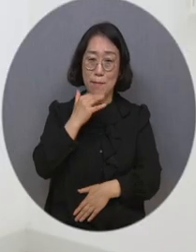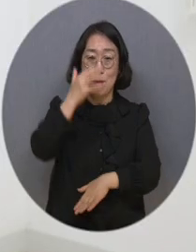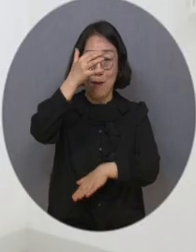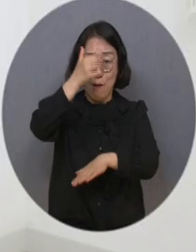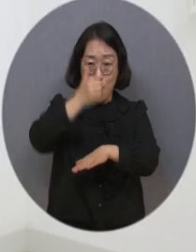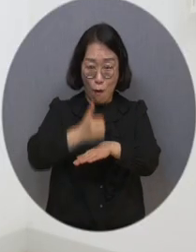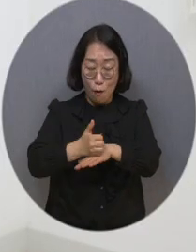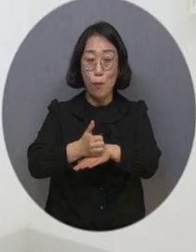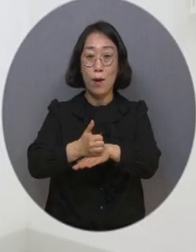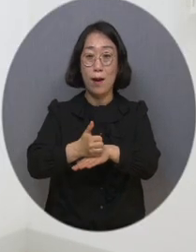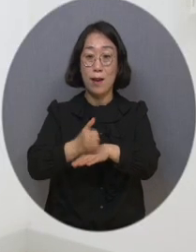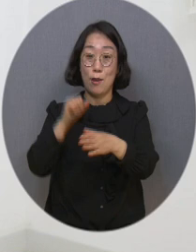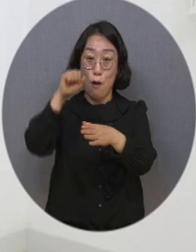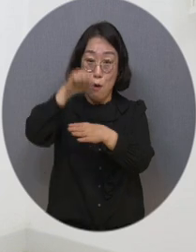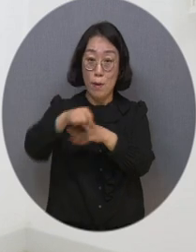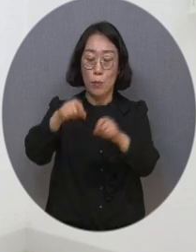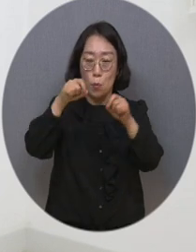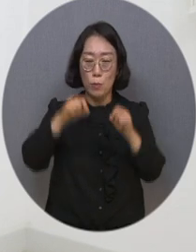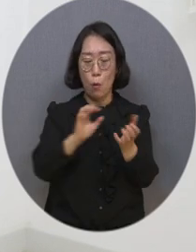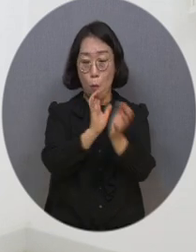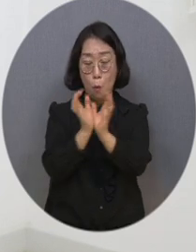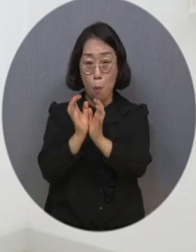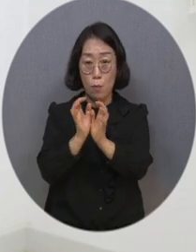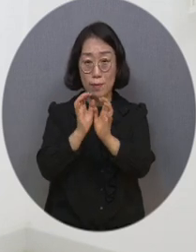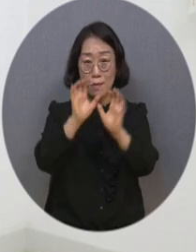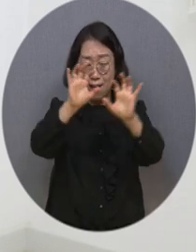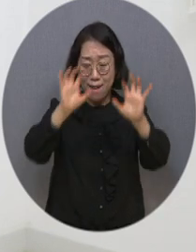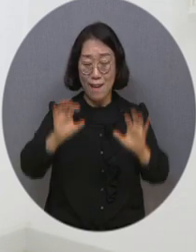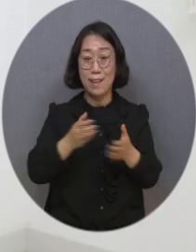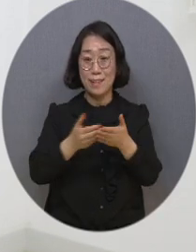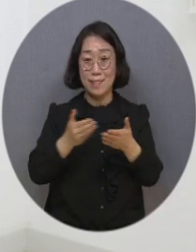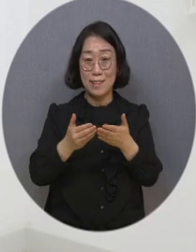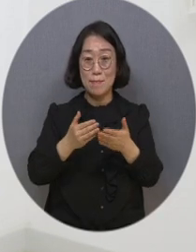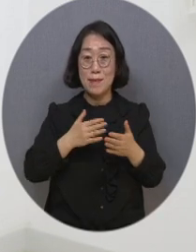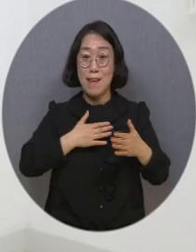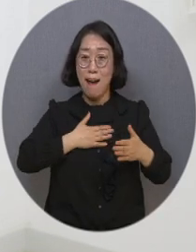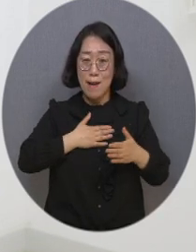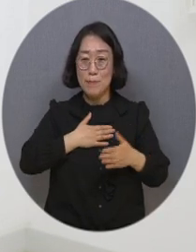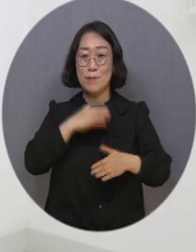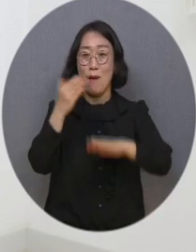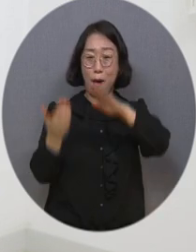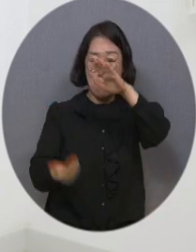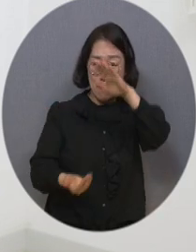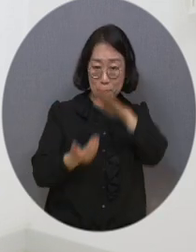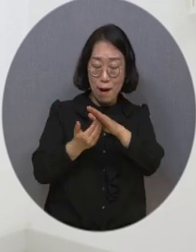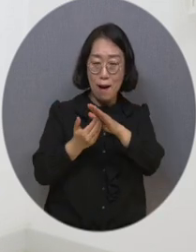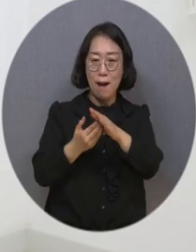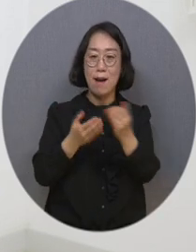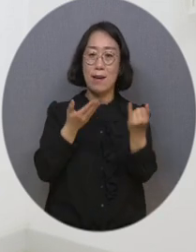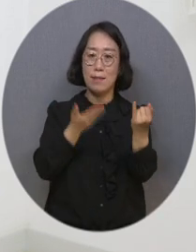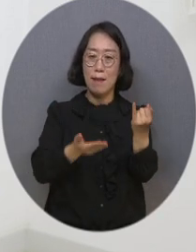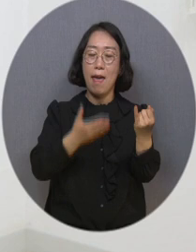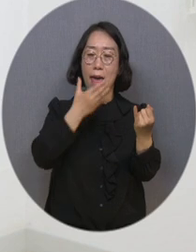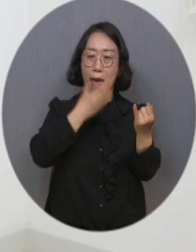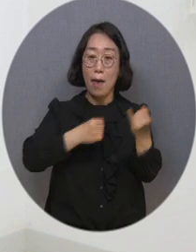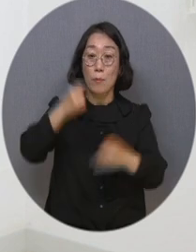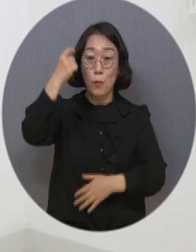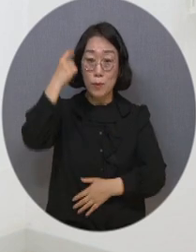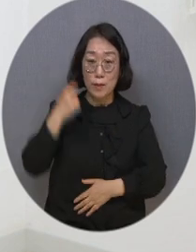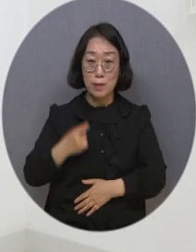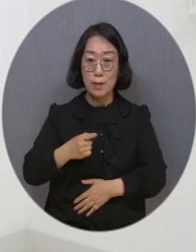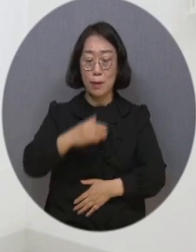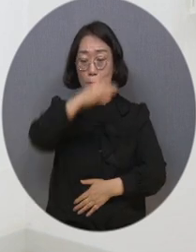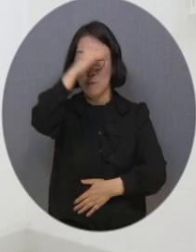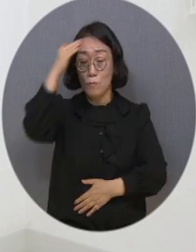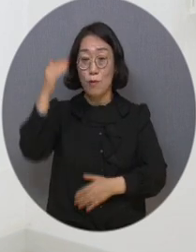열매처럼 화폭 속 만개한 꽃들은 환위에 절정을 보여주고 있으며 작가의 그 행복감은